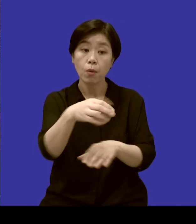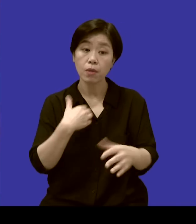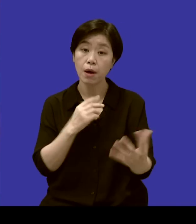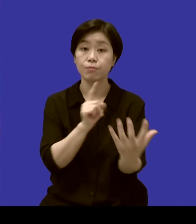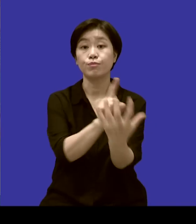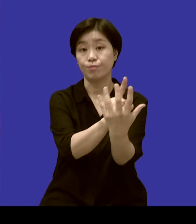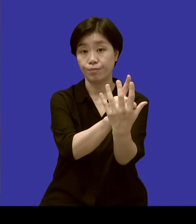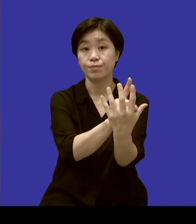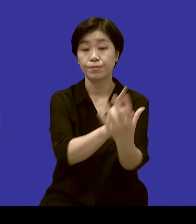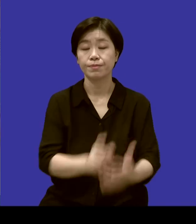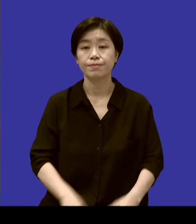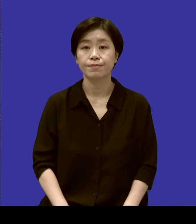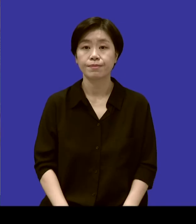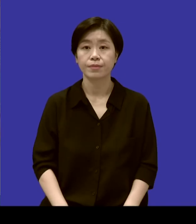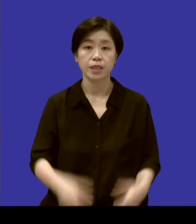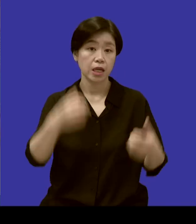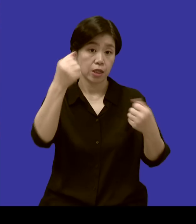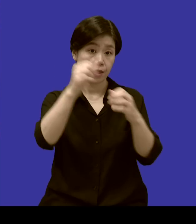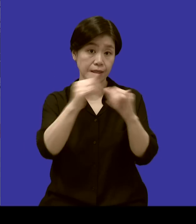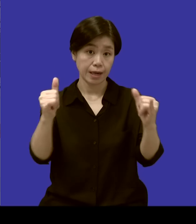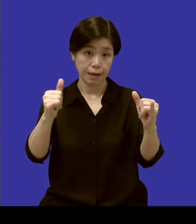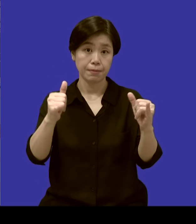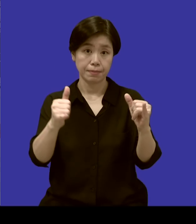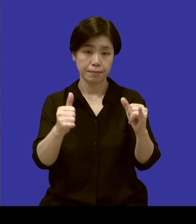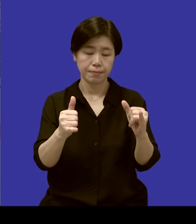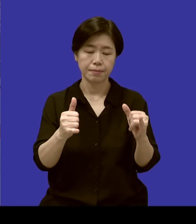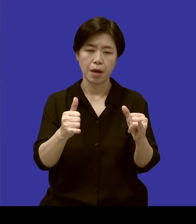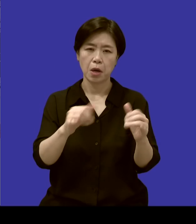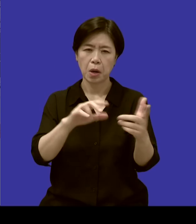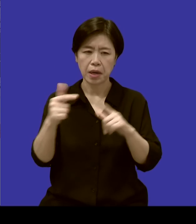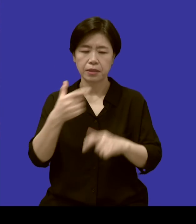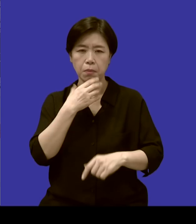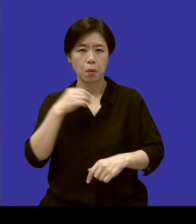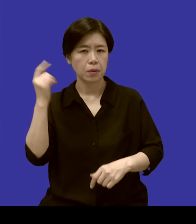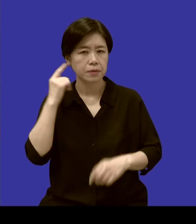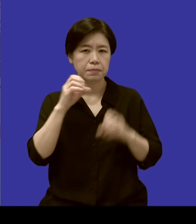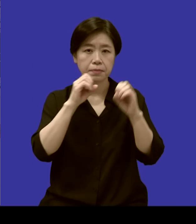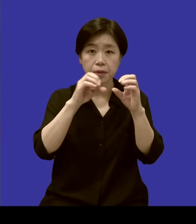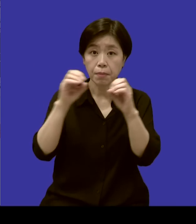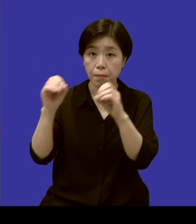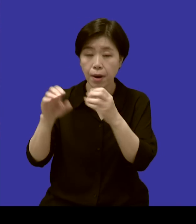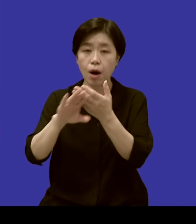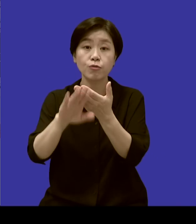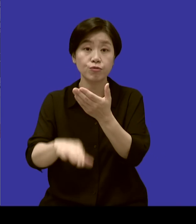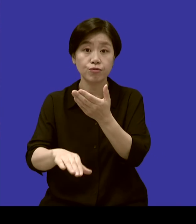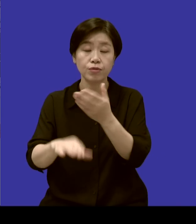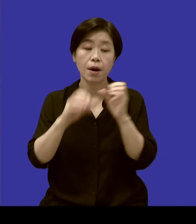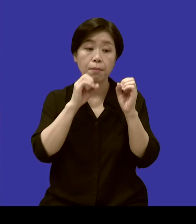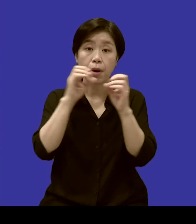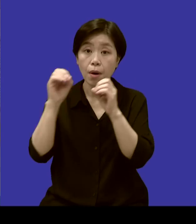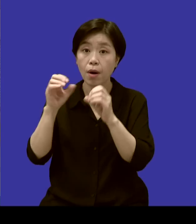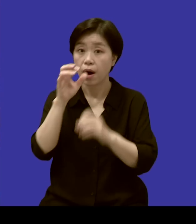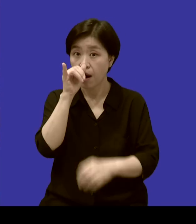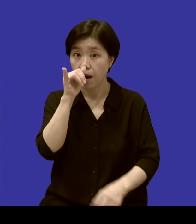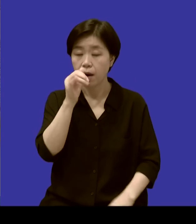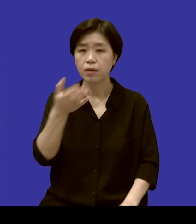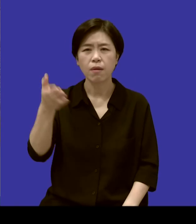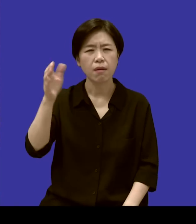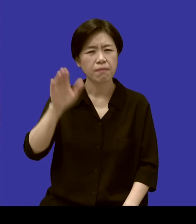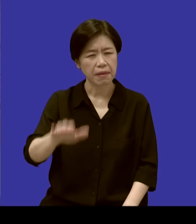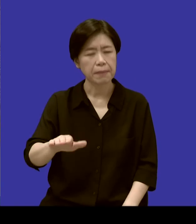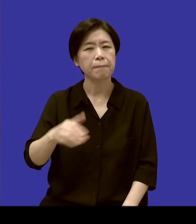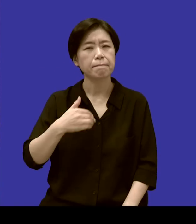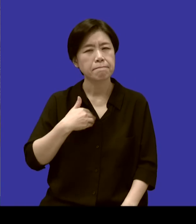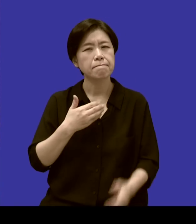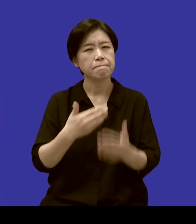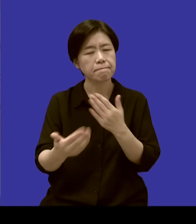이제 연예인들을 양육한 적도 있어요. 그래서 후배들도요? 네, 후배들도 양육한 적이 있는데 제가 사역을